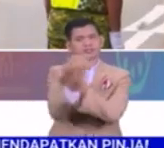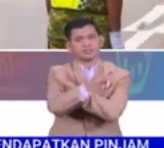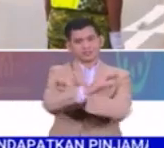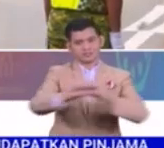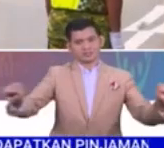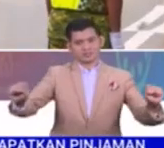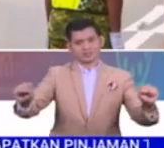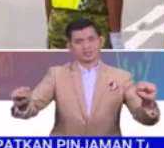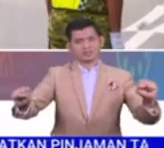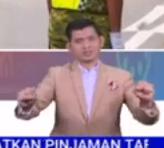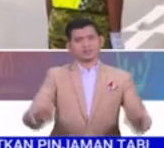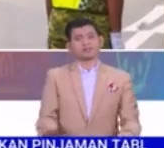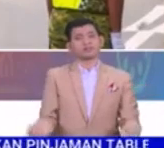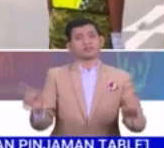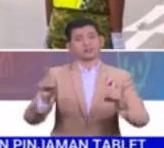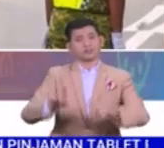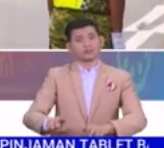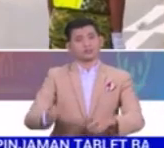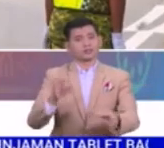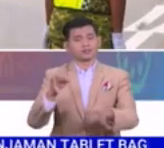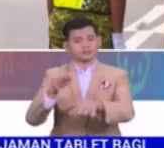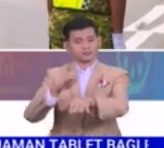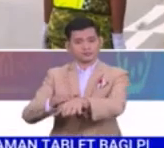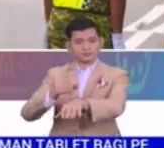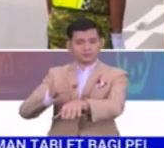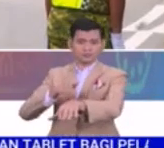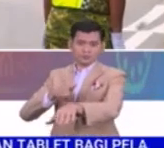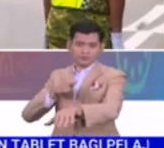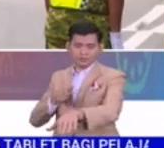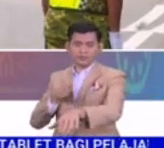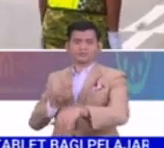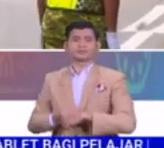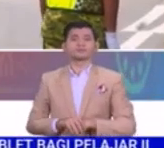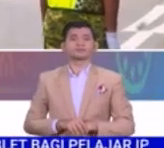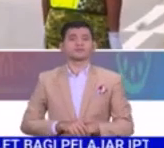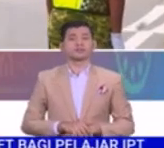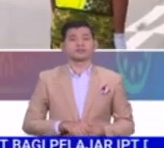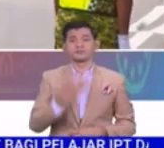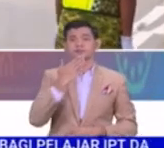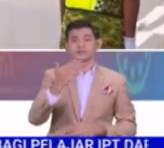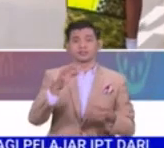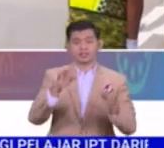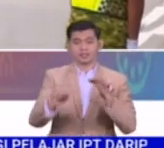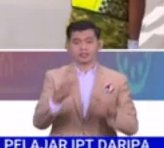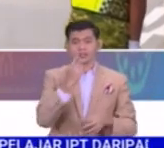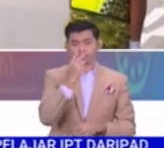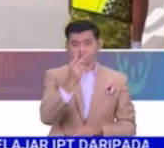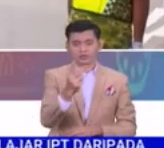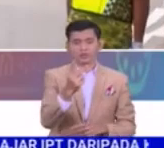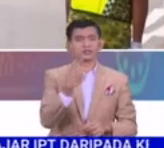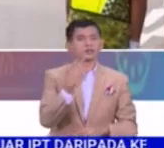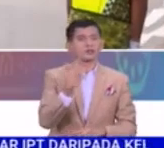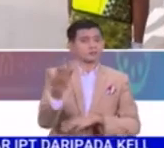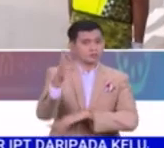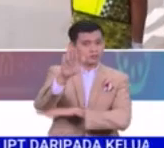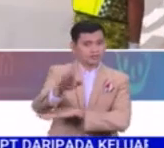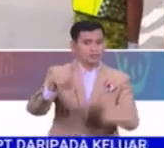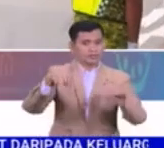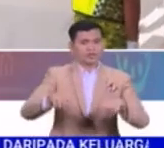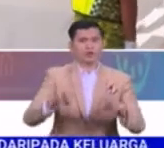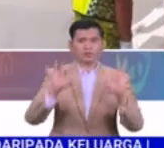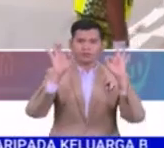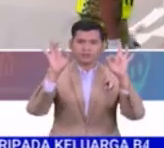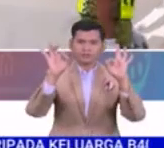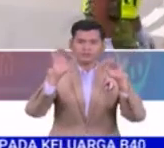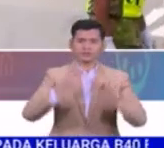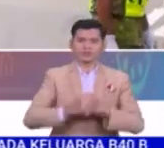pihak ANIS sendiri sekiranya berlaku pertambahan pengguna di lebuh raya. Terima kasih Alia. Kalau dilihatkan trafik petang ini agak baik kalau